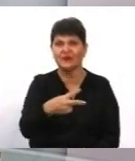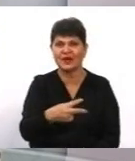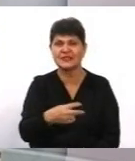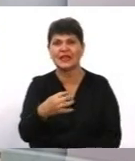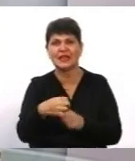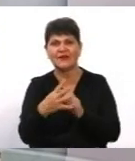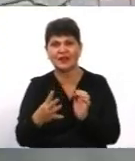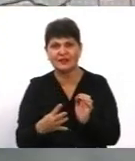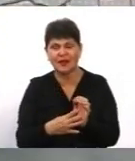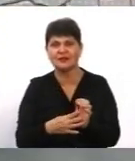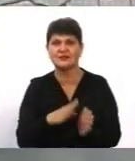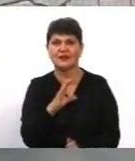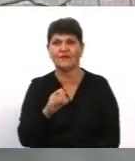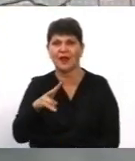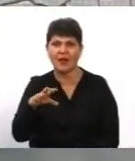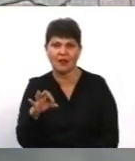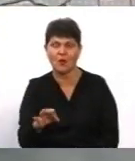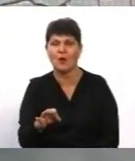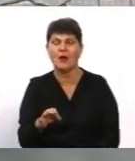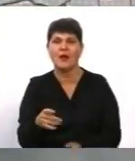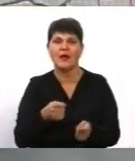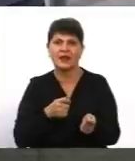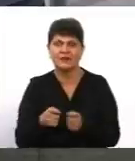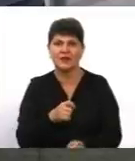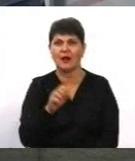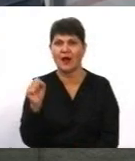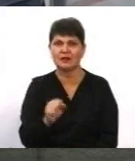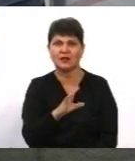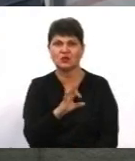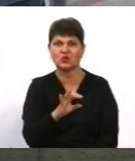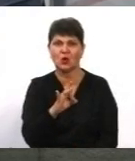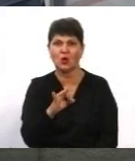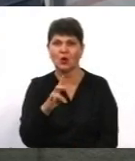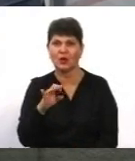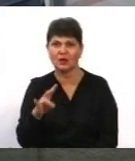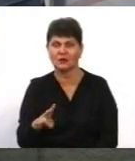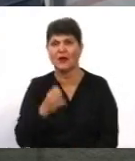гостях був Андрій Сорокін, керівник велоінфраструктури Вінниці. Дякуємо, що